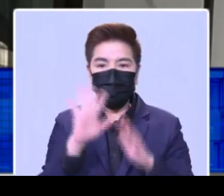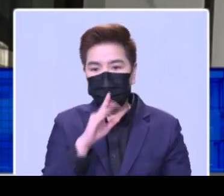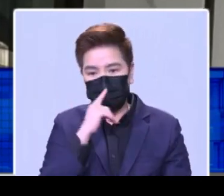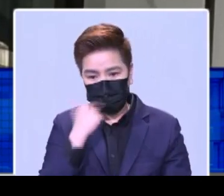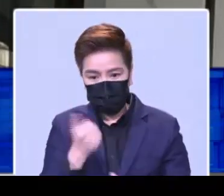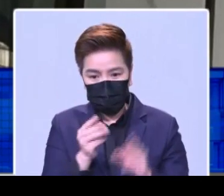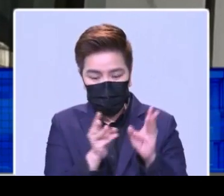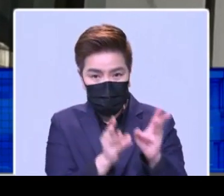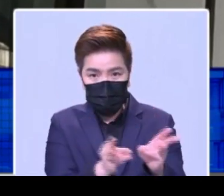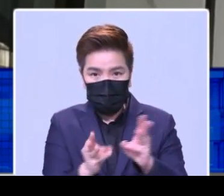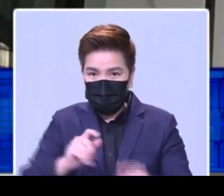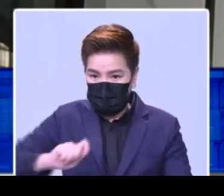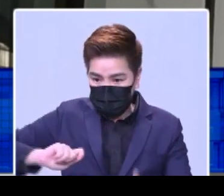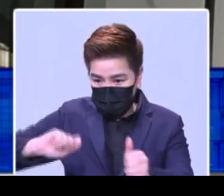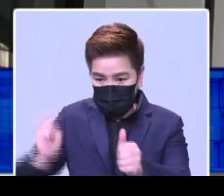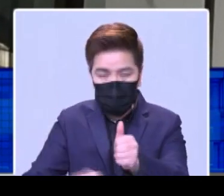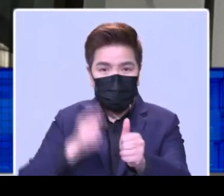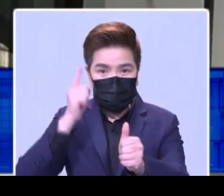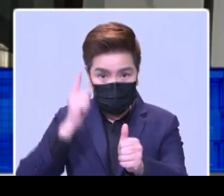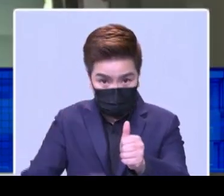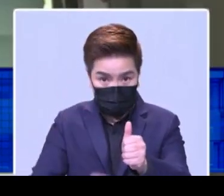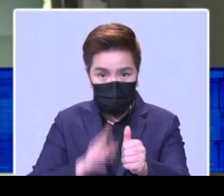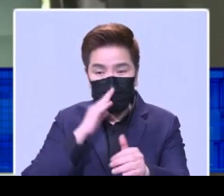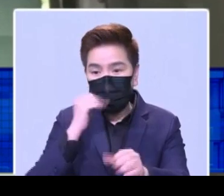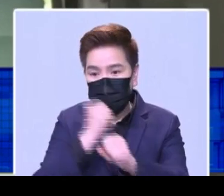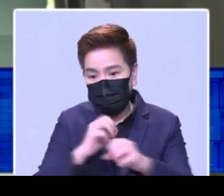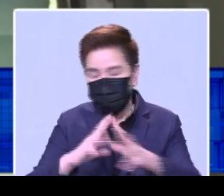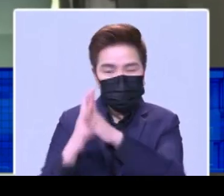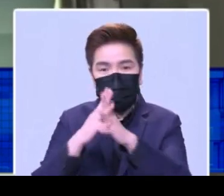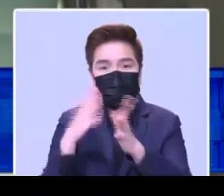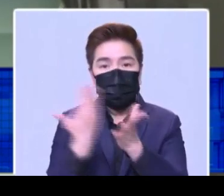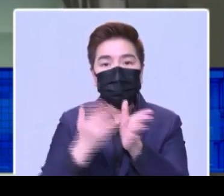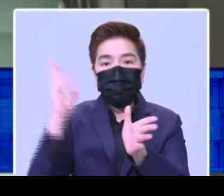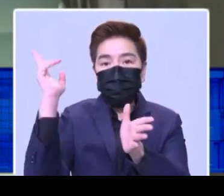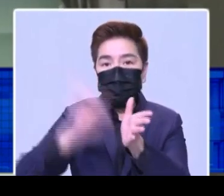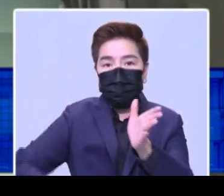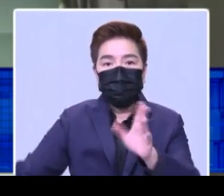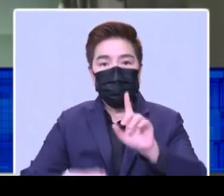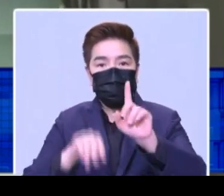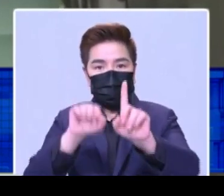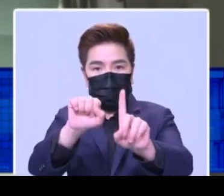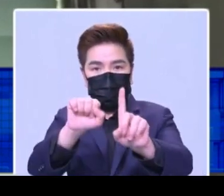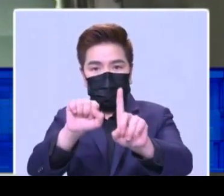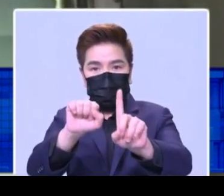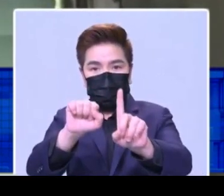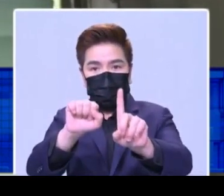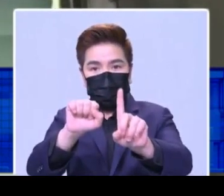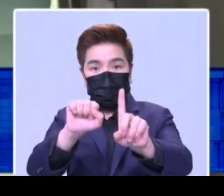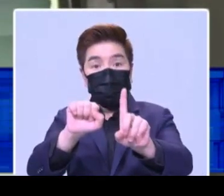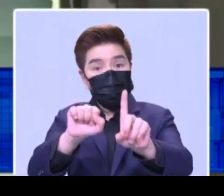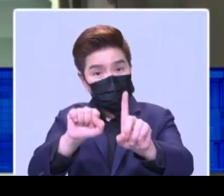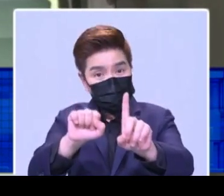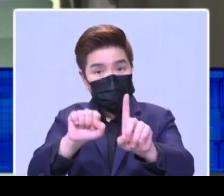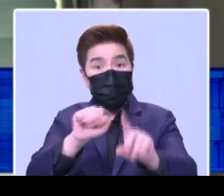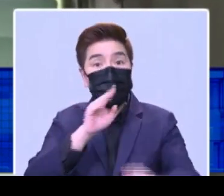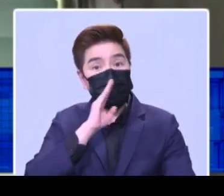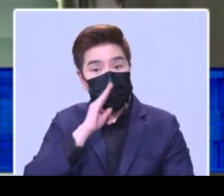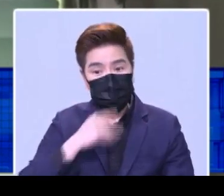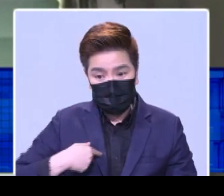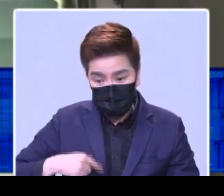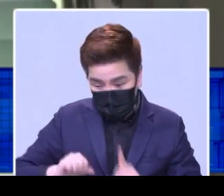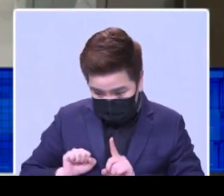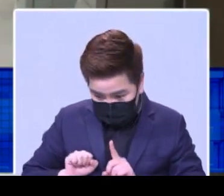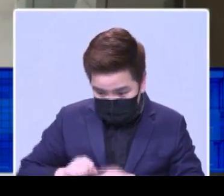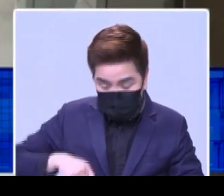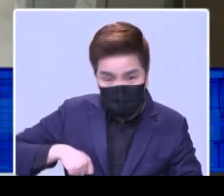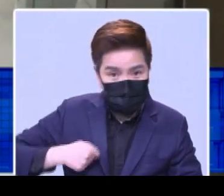เราใช้มาตรการเด็ดขาดทางอาญาโทษดำเนินคดีเนี่ยปรับ 100,000 บาทต่อคนนะฮะคือถ้าไม่พร้อมที่จะเสียตังค์